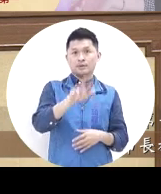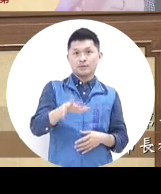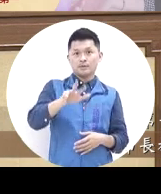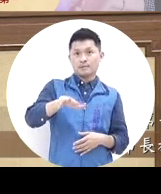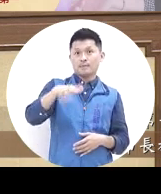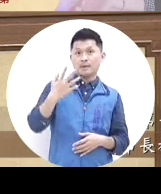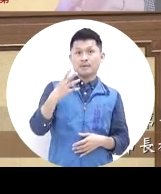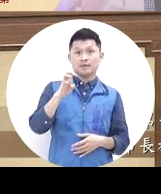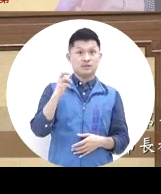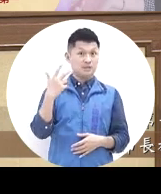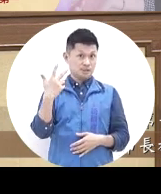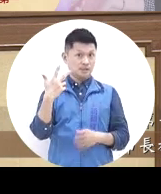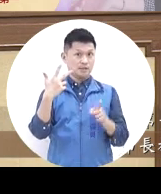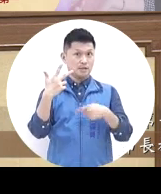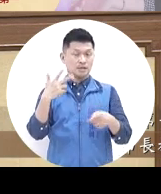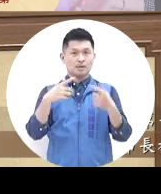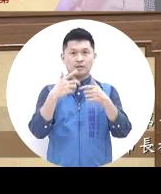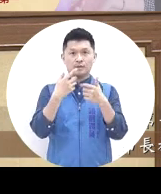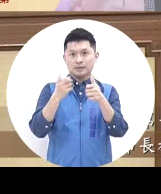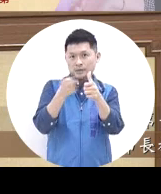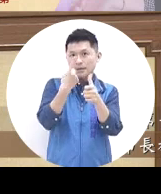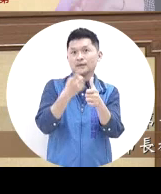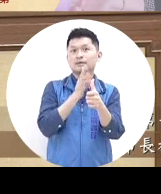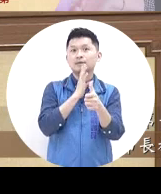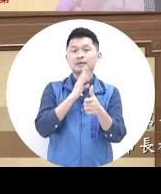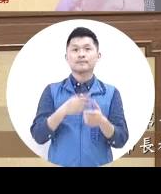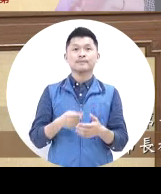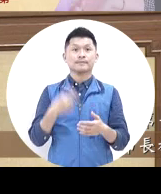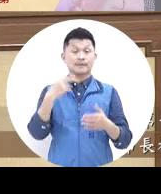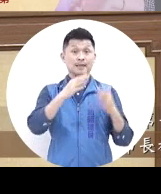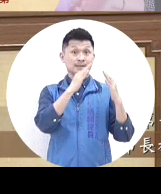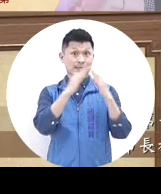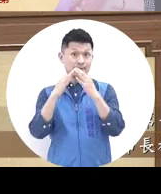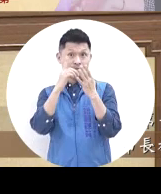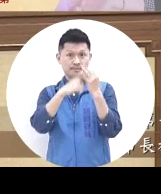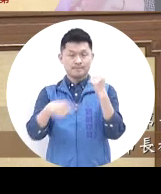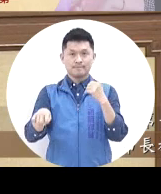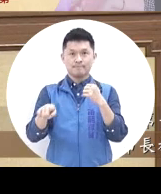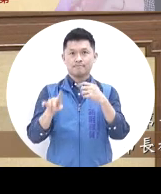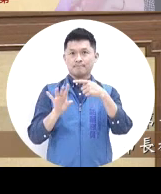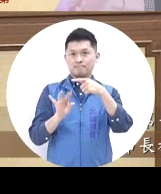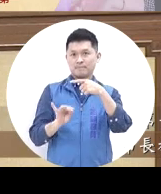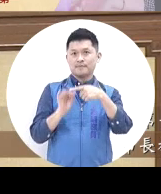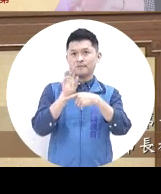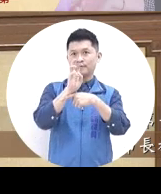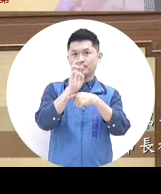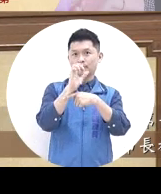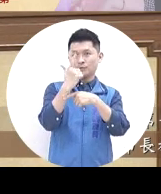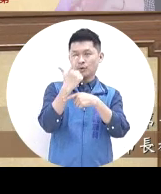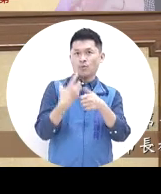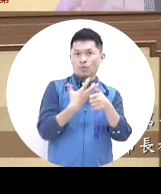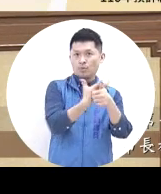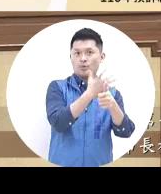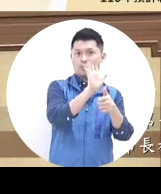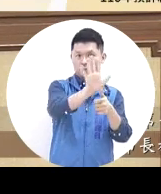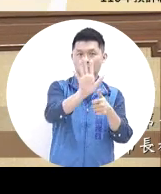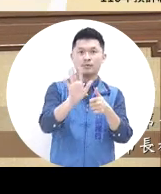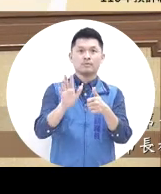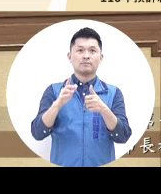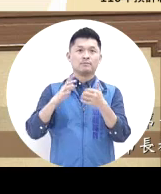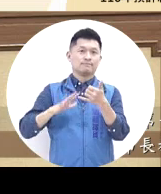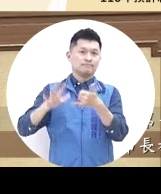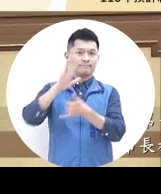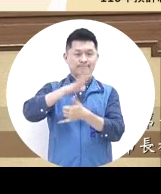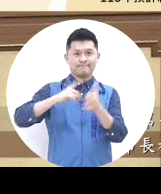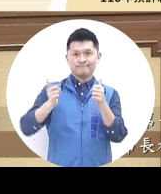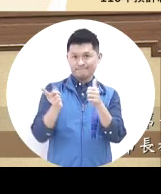17847名，而其整体的家户的外托率达到36%，也是全国第一。我们这个部